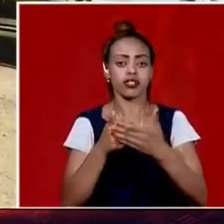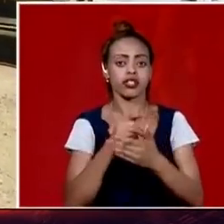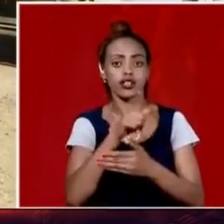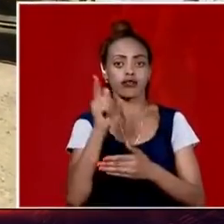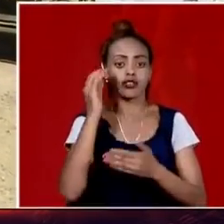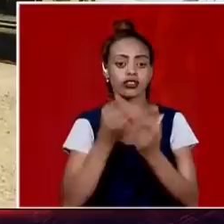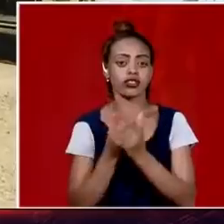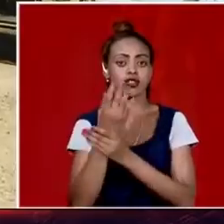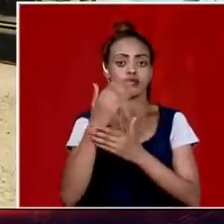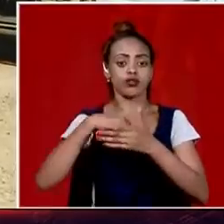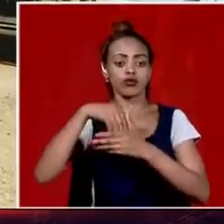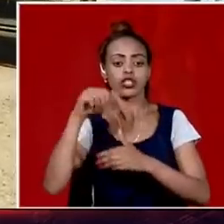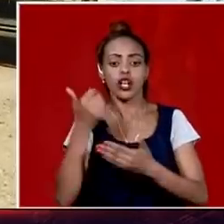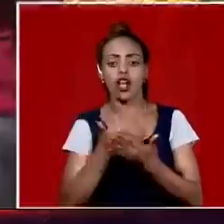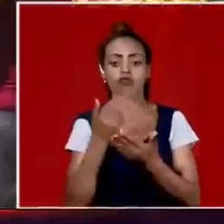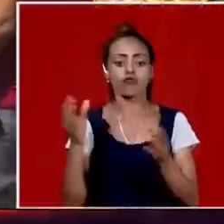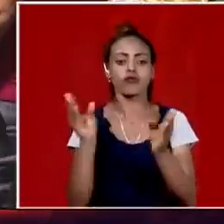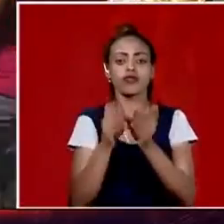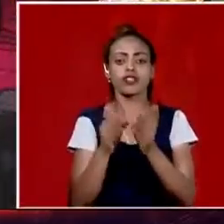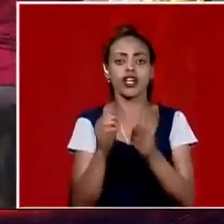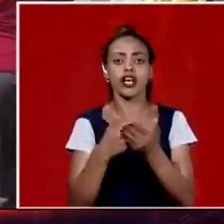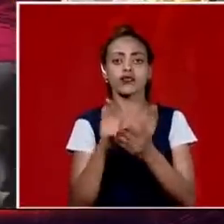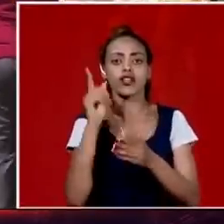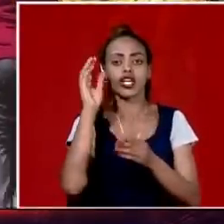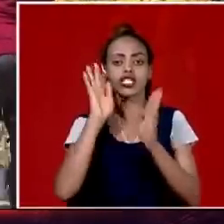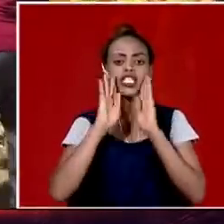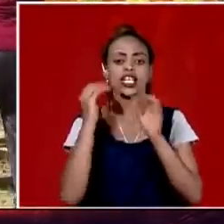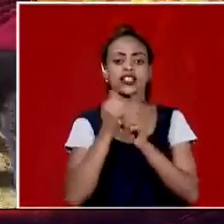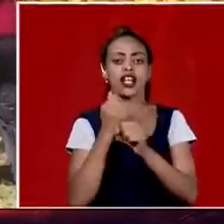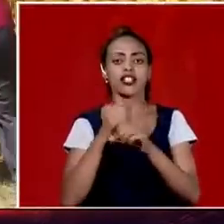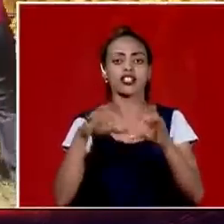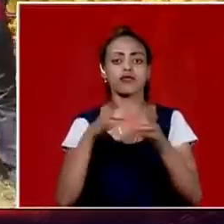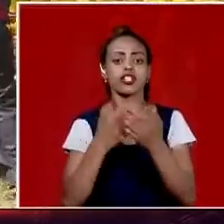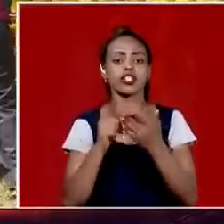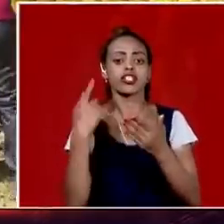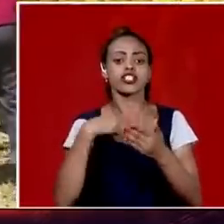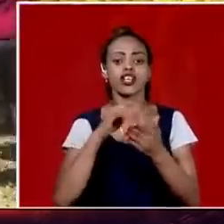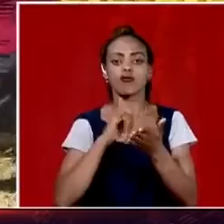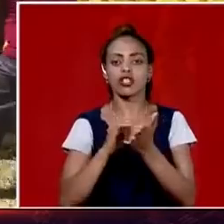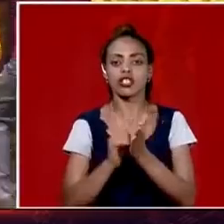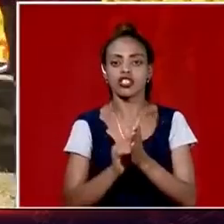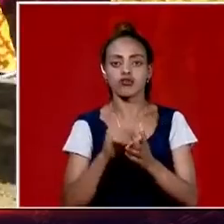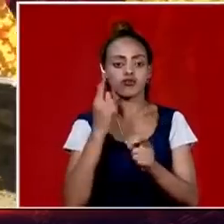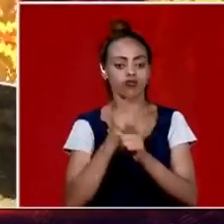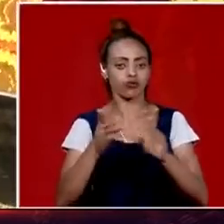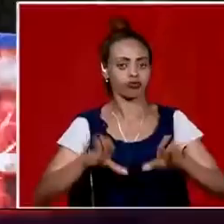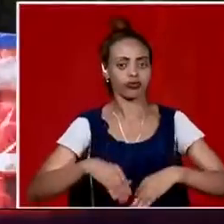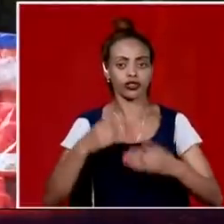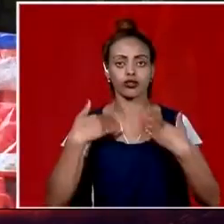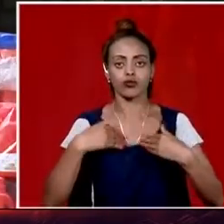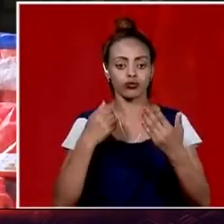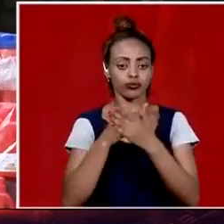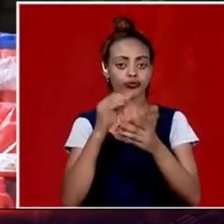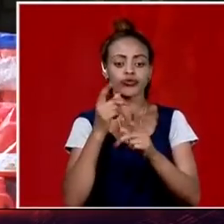ልምዓት ወፃኢ ካሊእ ሃፍቲ ብምትእኻ ከምዚ ዓይነት ሰናይ ስራሕ ክግበር ንሕና ድማ ነዚ ያው ብኣግባቡ ተቐቢልና ናብዚ ምልኮታ ኣካል ግዜ